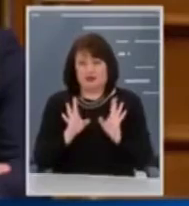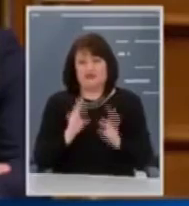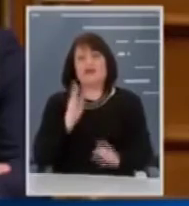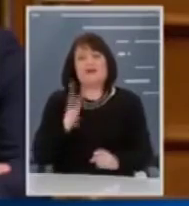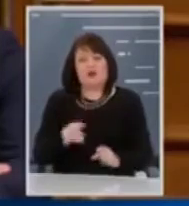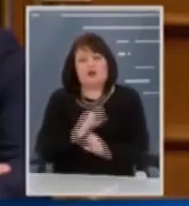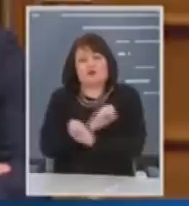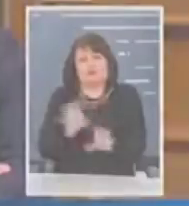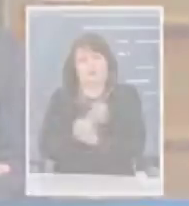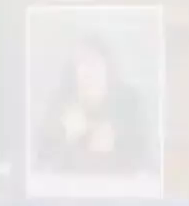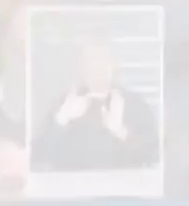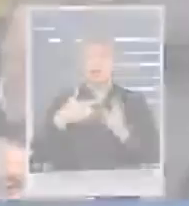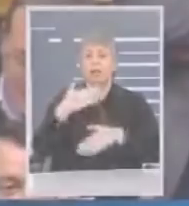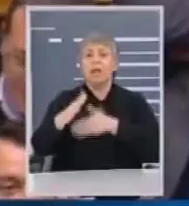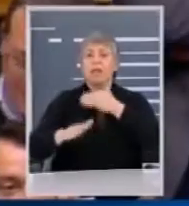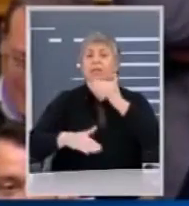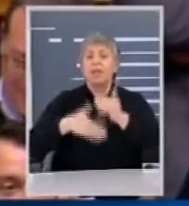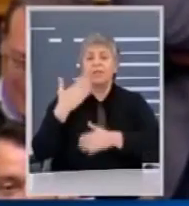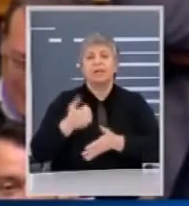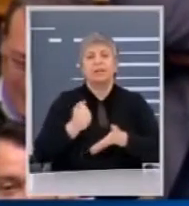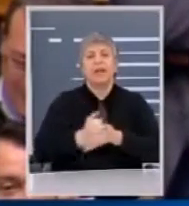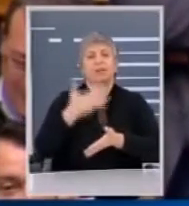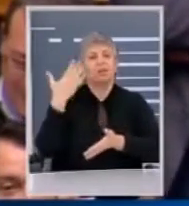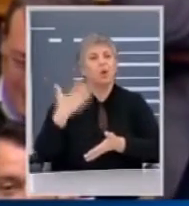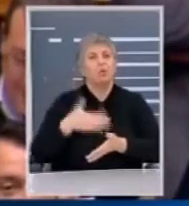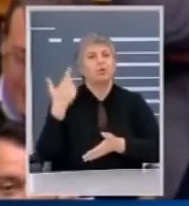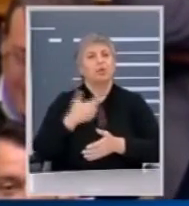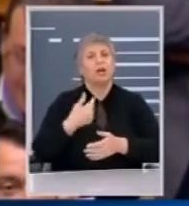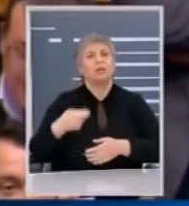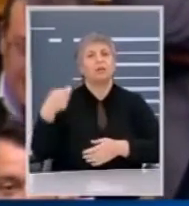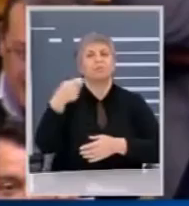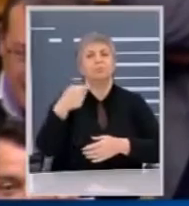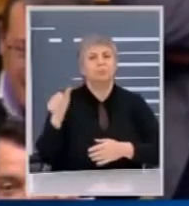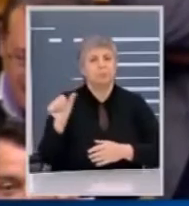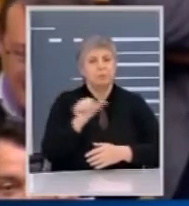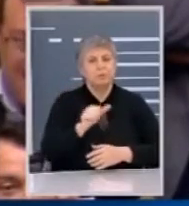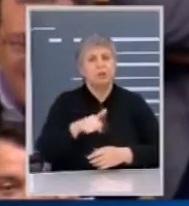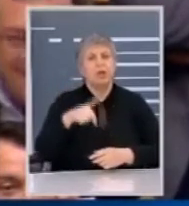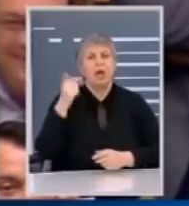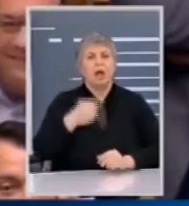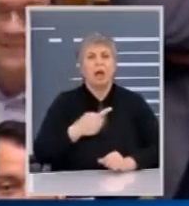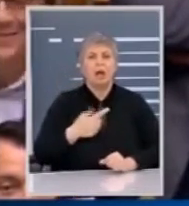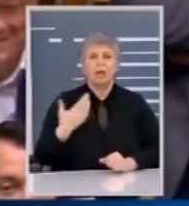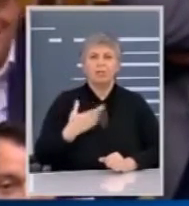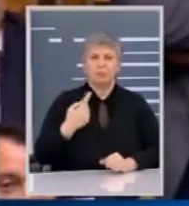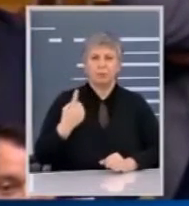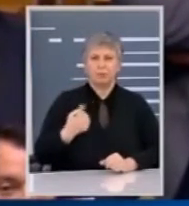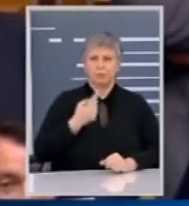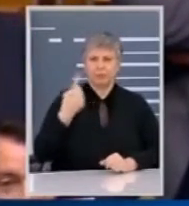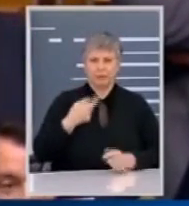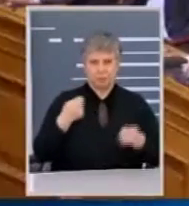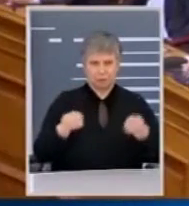μπορούν να εκπέμπουν σε δημόσια συχνότητα. Ο Πρωθυπουργός Αλέξης Τσίπρας έστρεψε τα πυρά της κριτικής του στον αρχηγό της